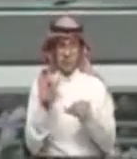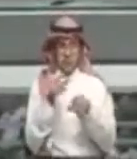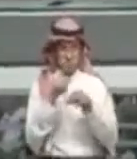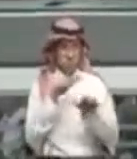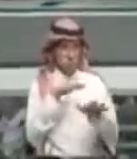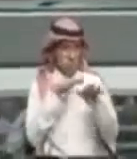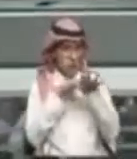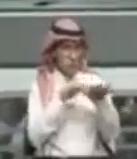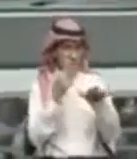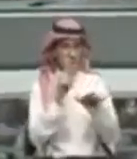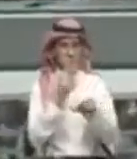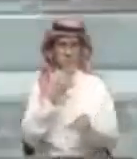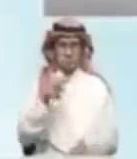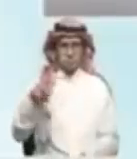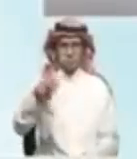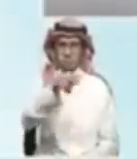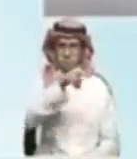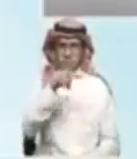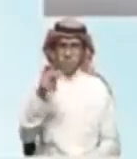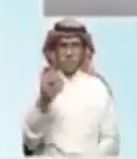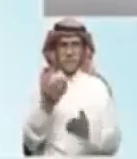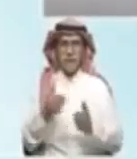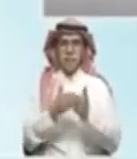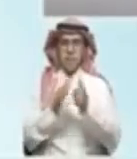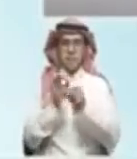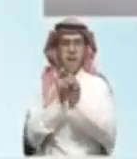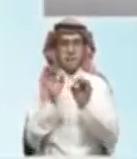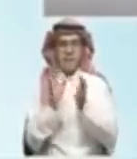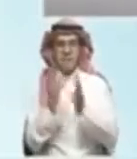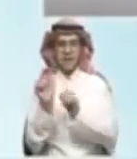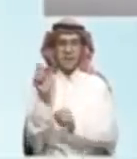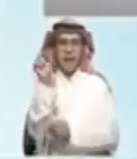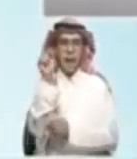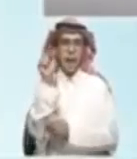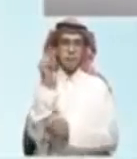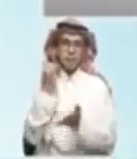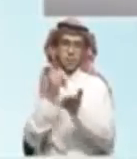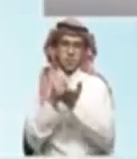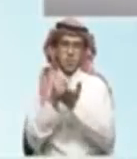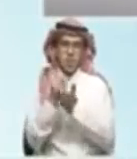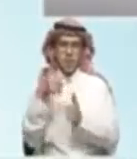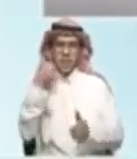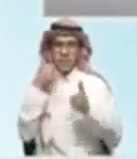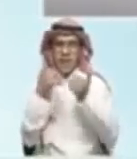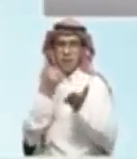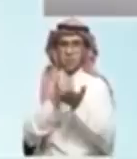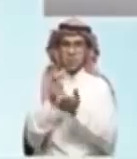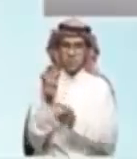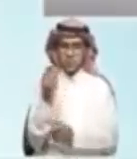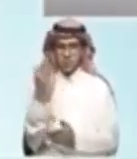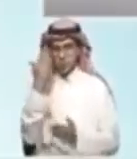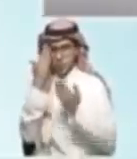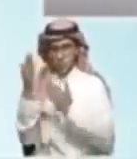وكما تحدث الدكتور سالم عن بعض الخدمات التي قدمتها الإدارة العامة للعلاقات والإعلام والاتصال، هذا كل ما لدي زميلي